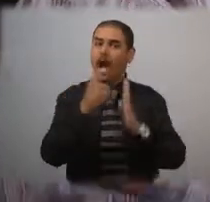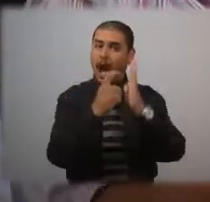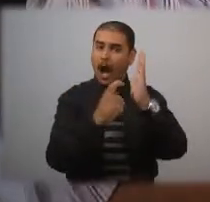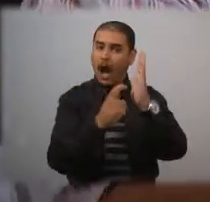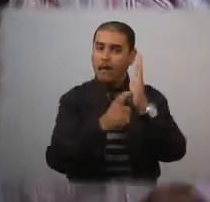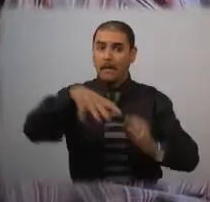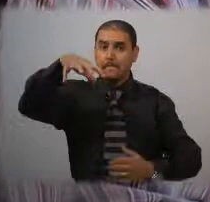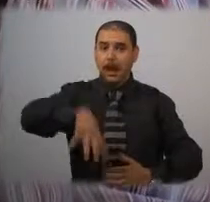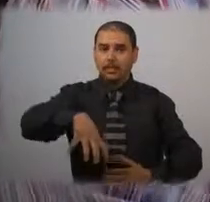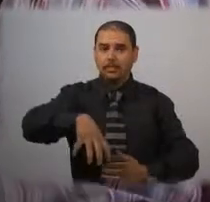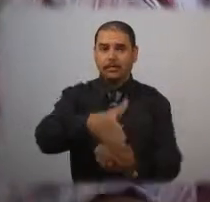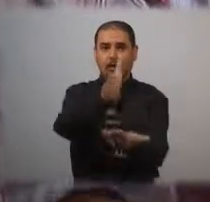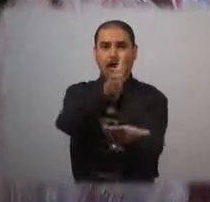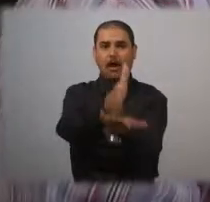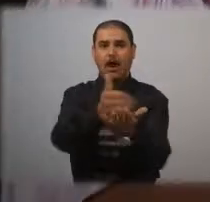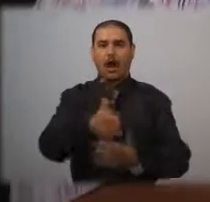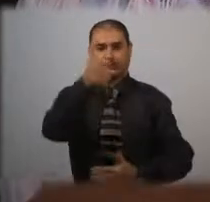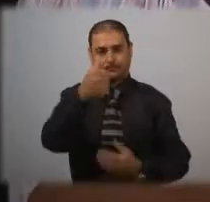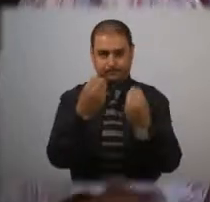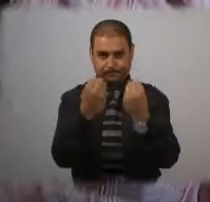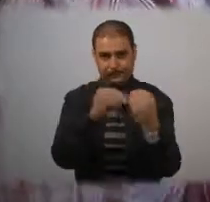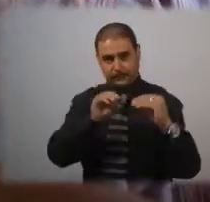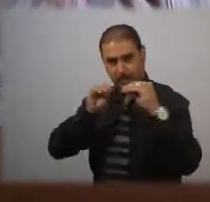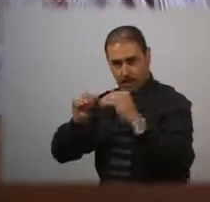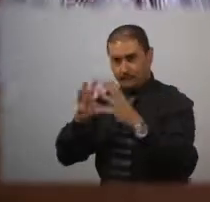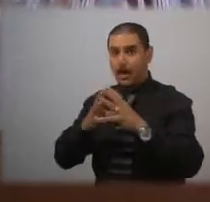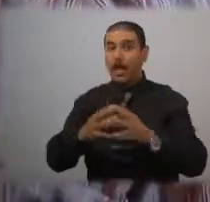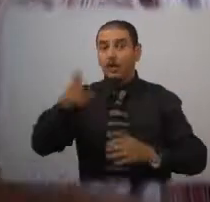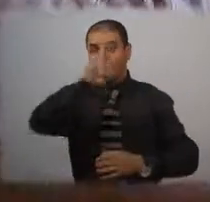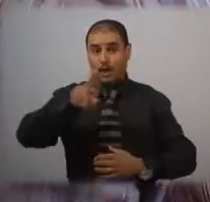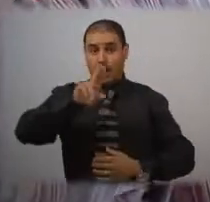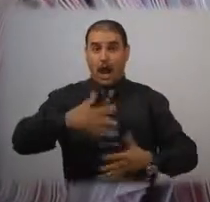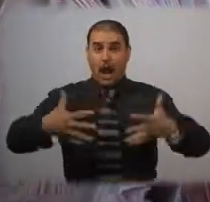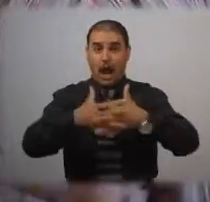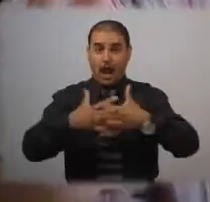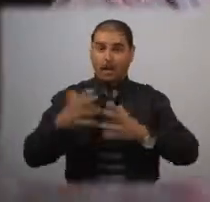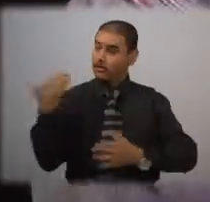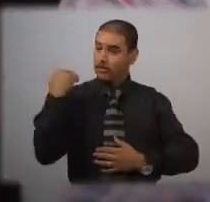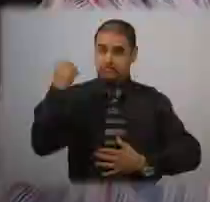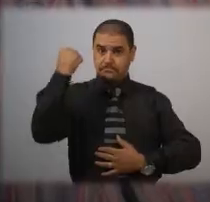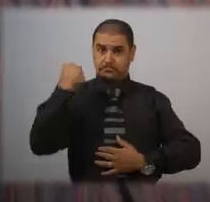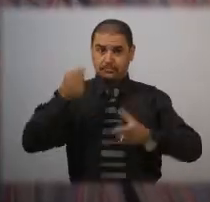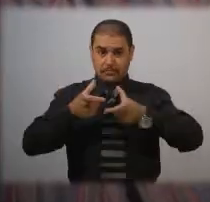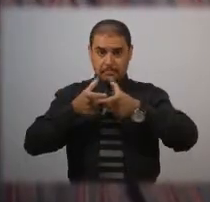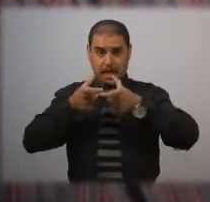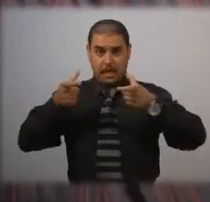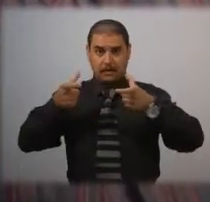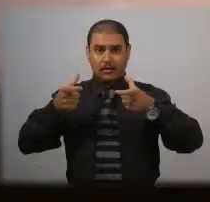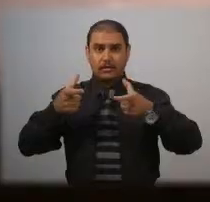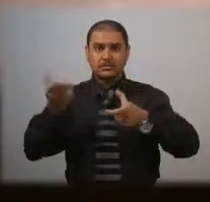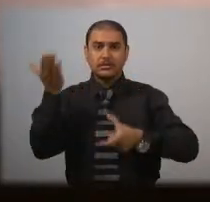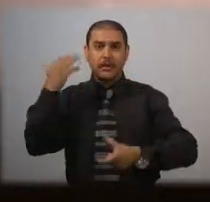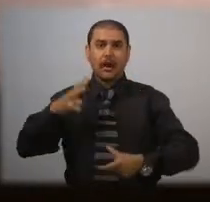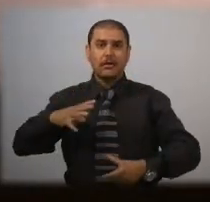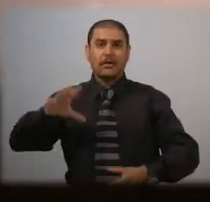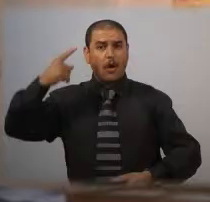افضل لانه قوانين العشائريه بتنصف العشائر الكبيره واللي لها وضع واللي عددها كبير وبس بتاكل حق الباقي اسمع لا